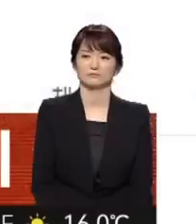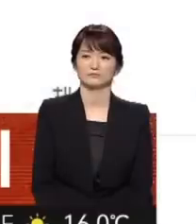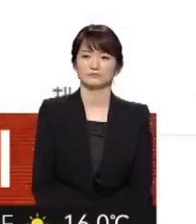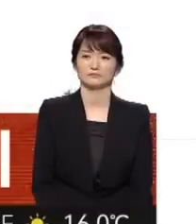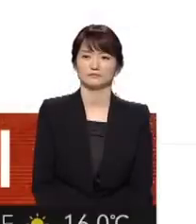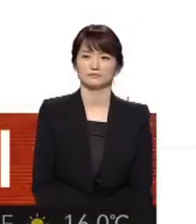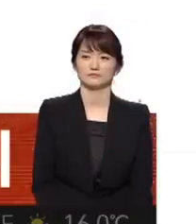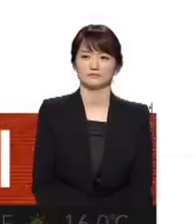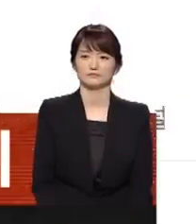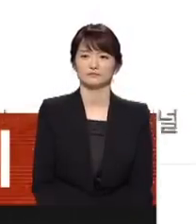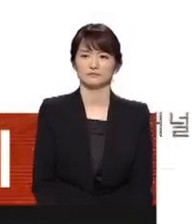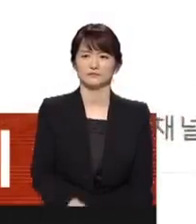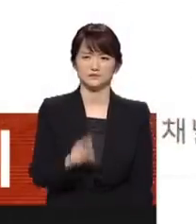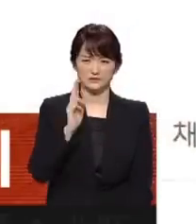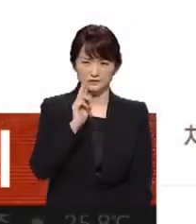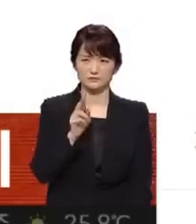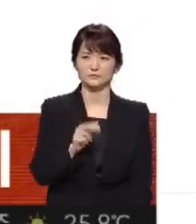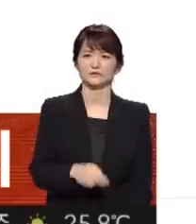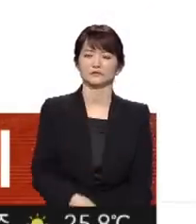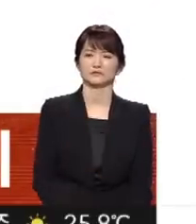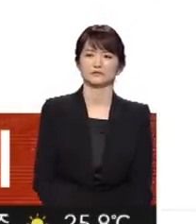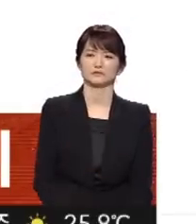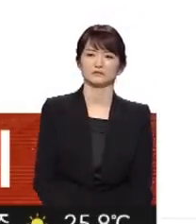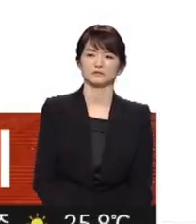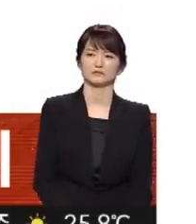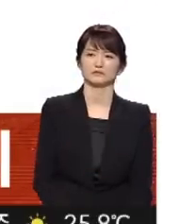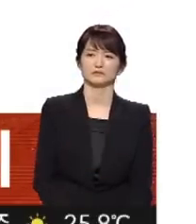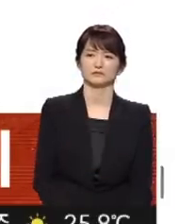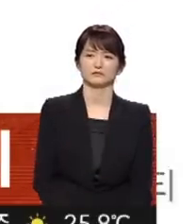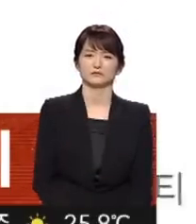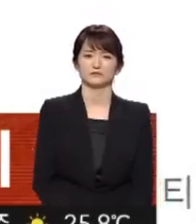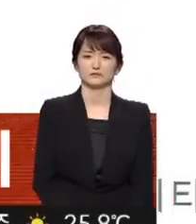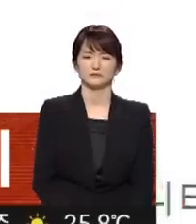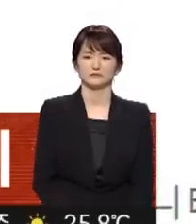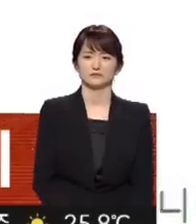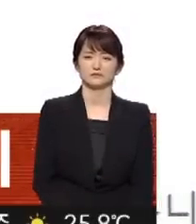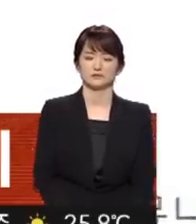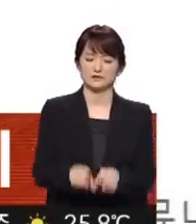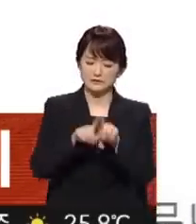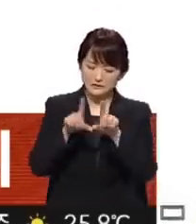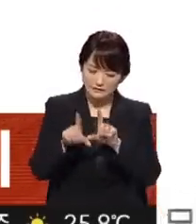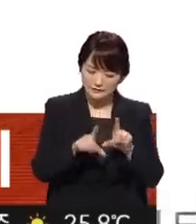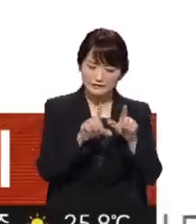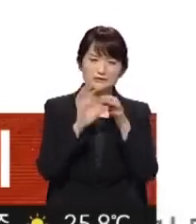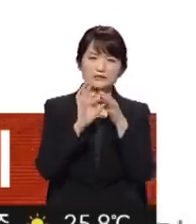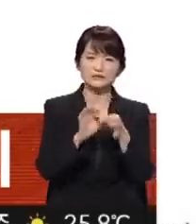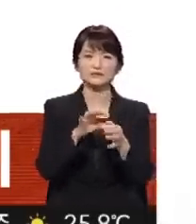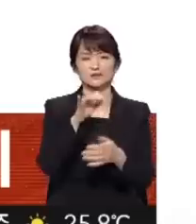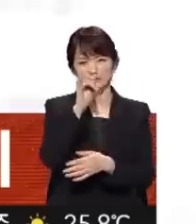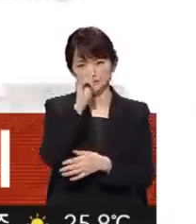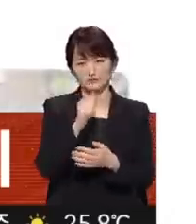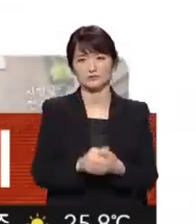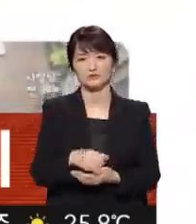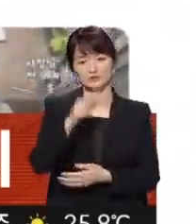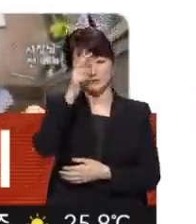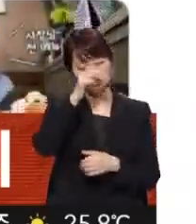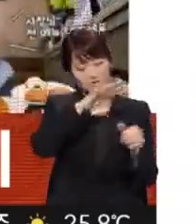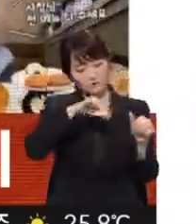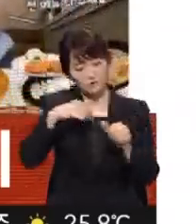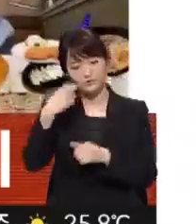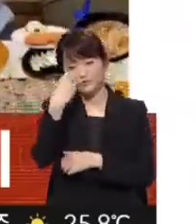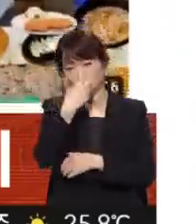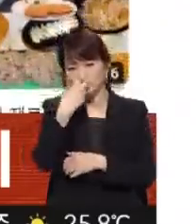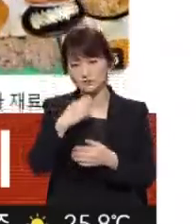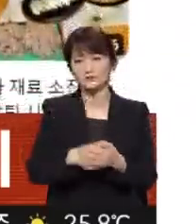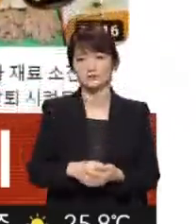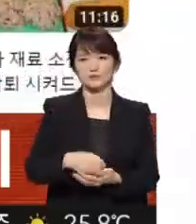너무 좀 심한 거 아닌가요? 그러니까 일상생활을 지속한 거죠. 아닌 척 하면서. 그래서 경찰 수사를 받는 중에도 이 먹방